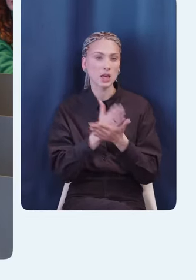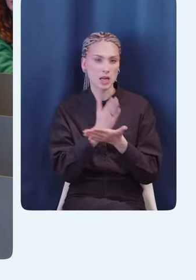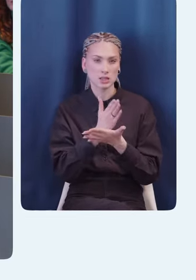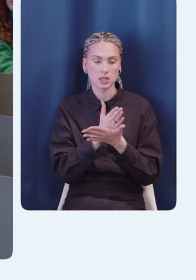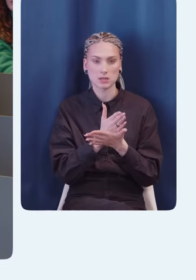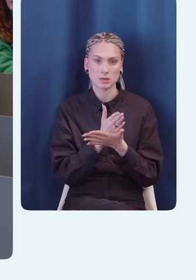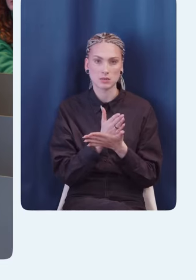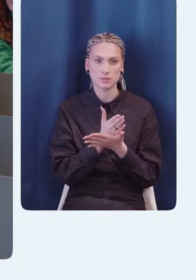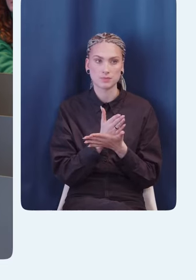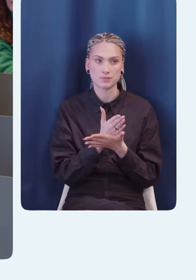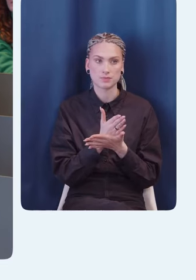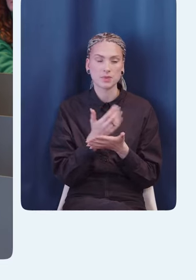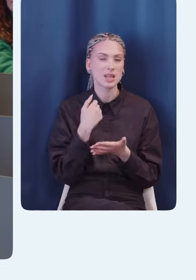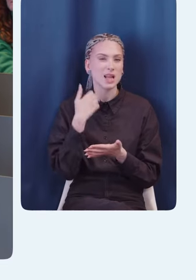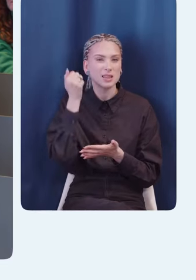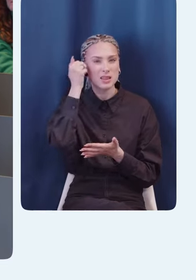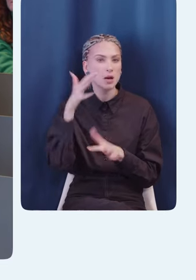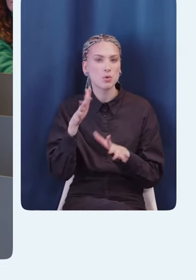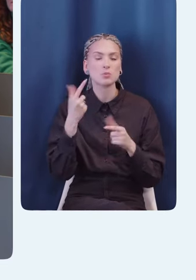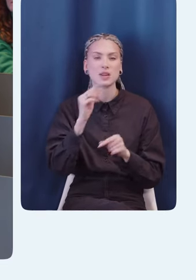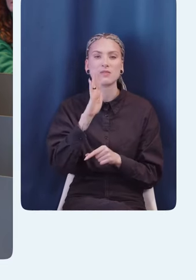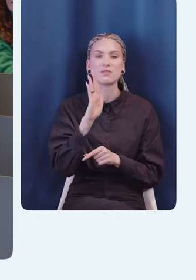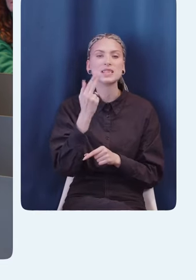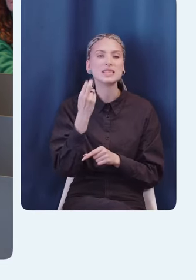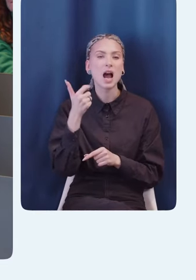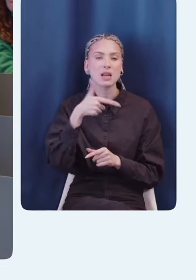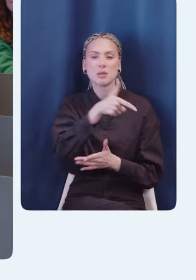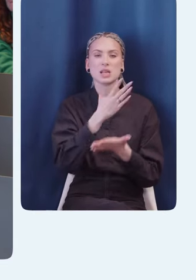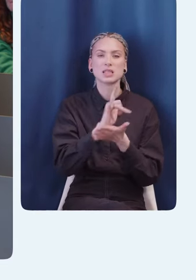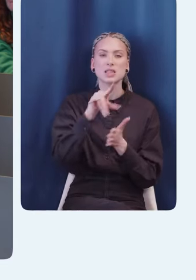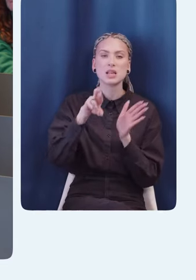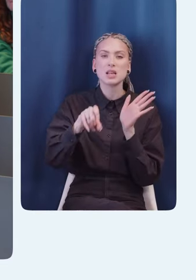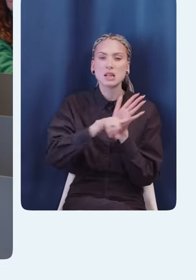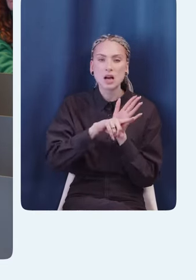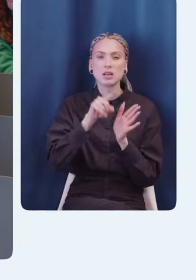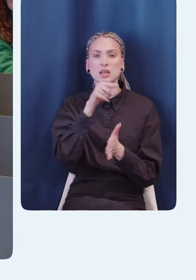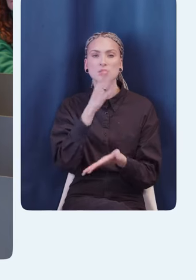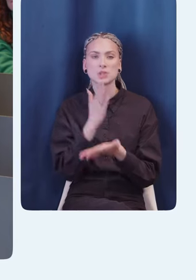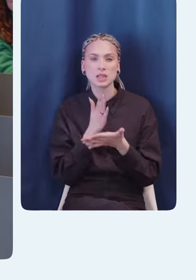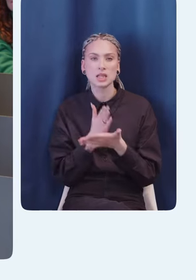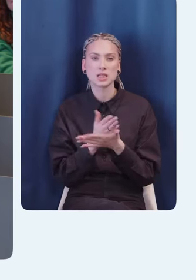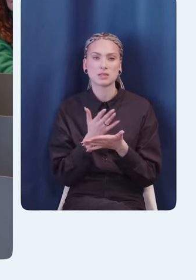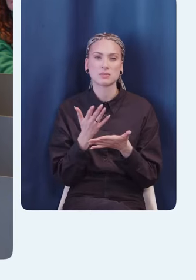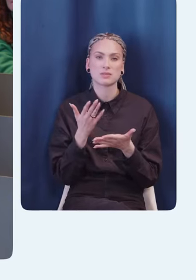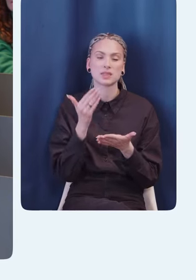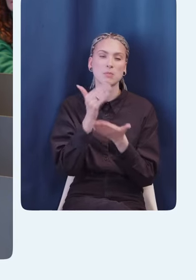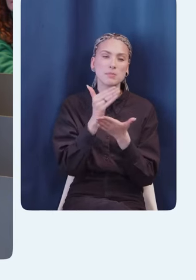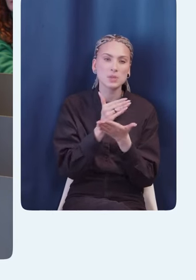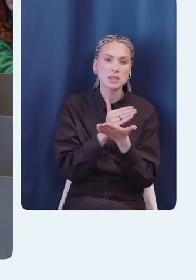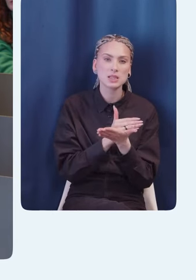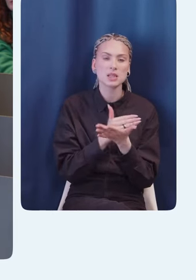там на... Я не помню, где-то на ВЦАГе, там вот есть ссылочки о том, что вот есть у нас не репозиторий, а список